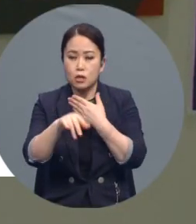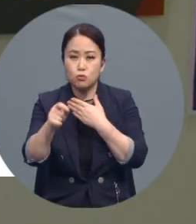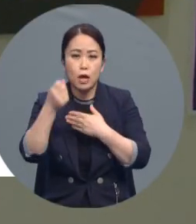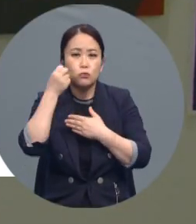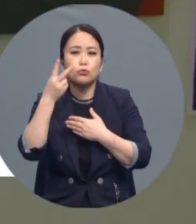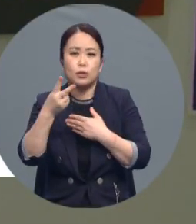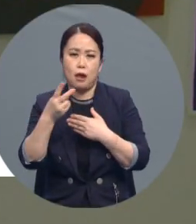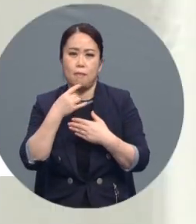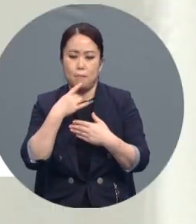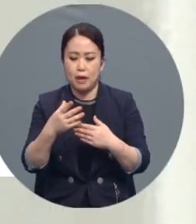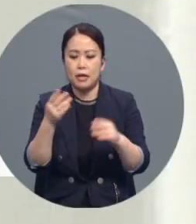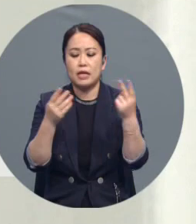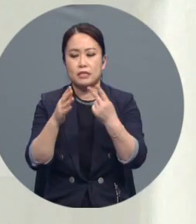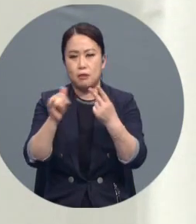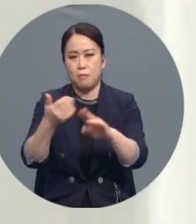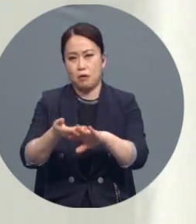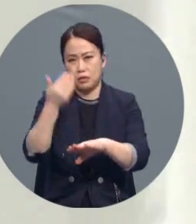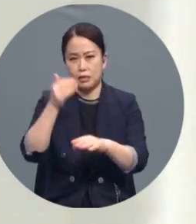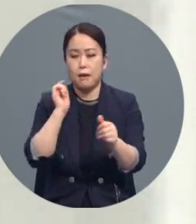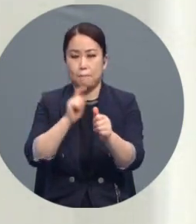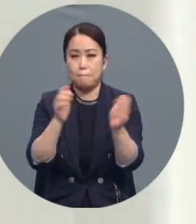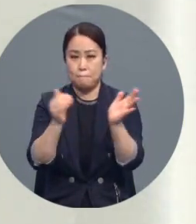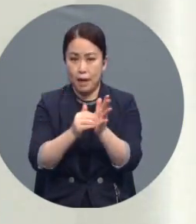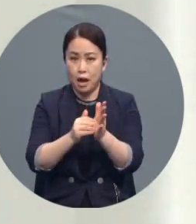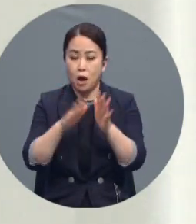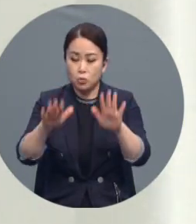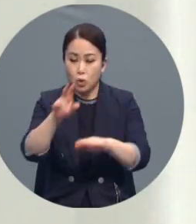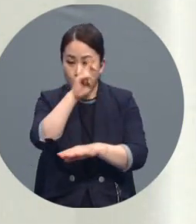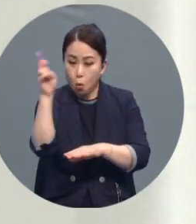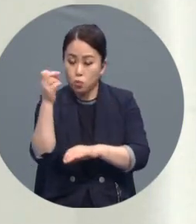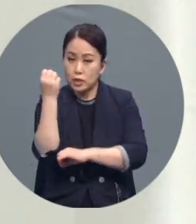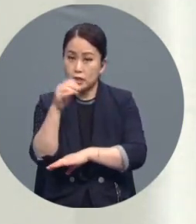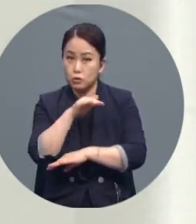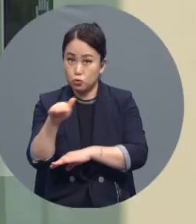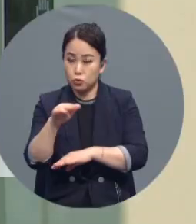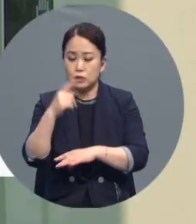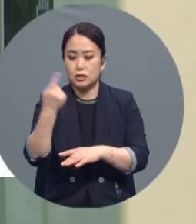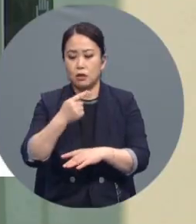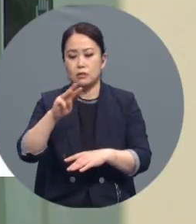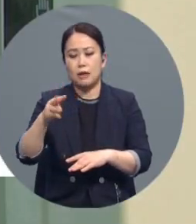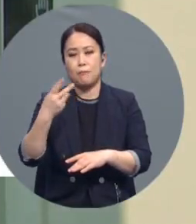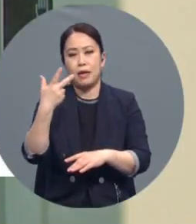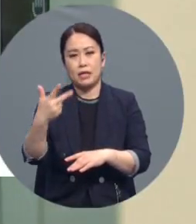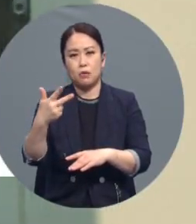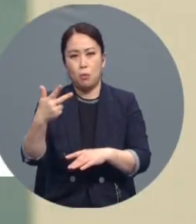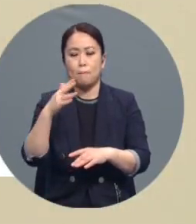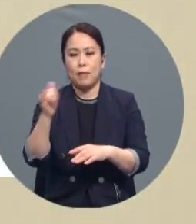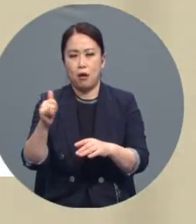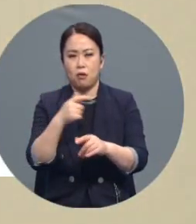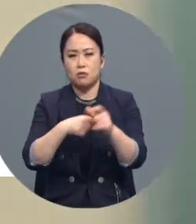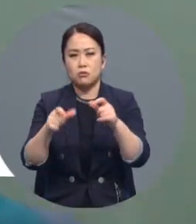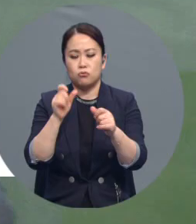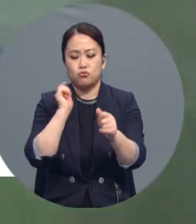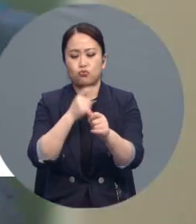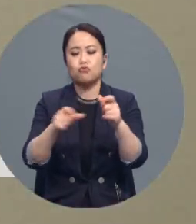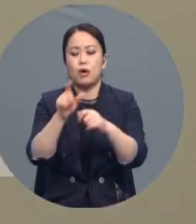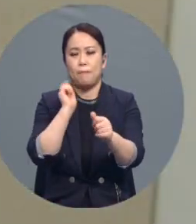만에 2,000명을 넘어섰습니다. 오늘 오후 기준으로도 1,307명이 추가 확진돼 증가세가 이어지고